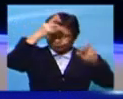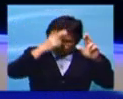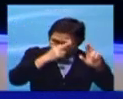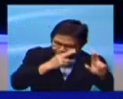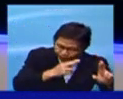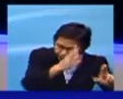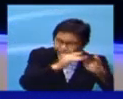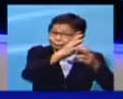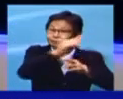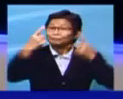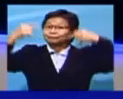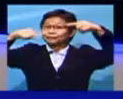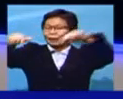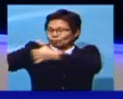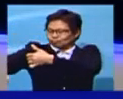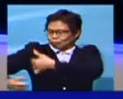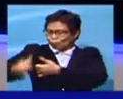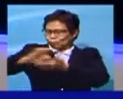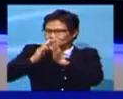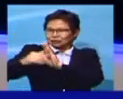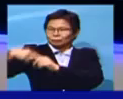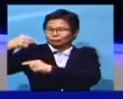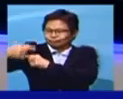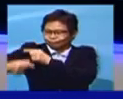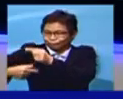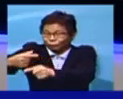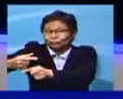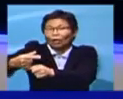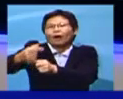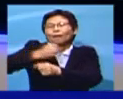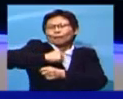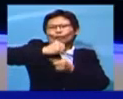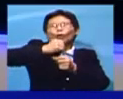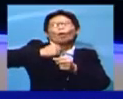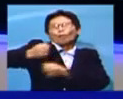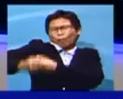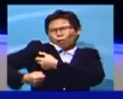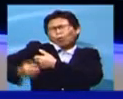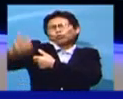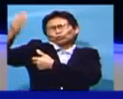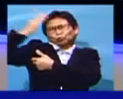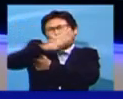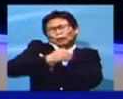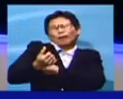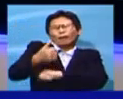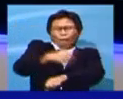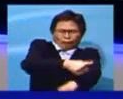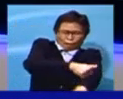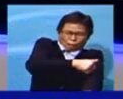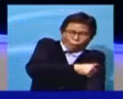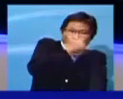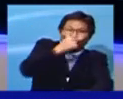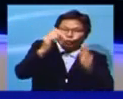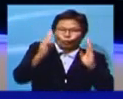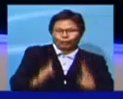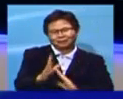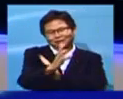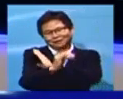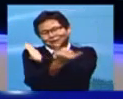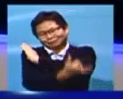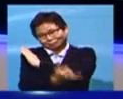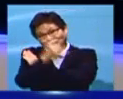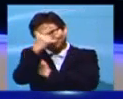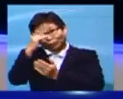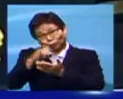dan kecemerlangan ATM menjadi legasi yang telah diwariskan pejuang terdahulu yang berkorban demi bangsa dan negara